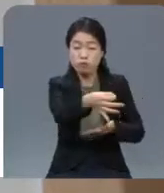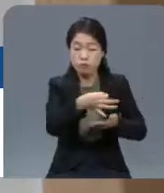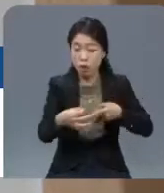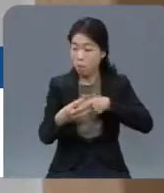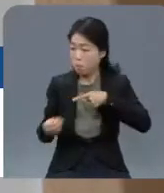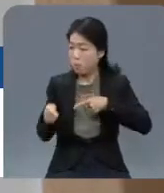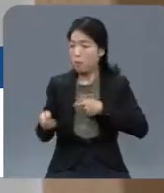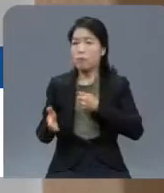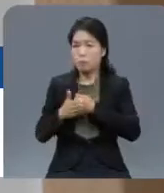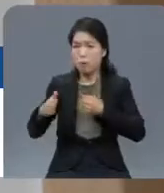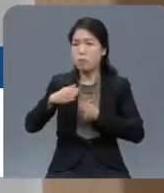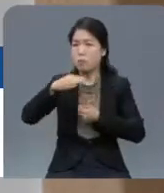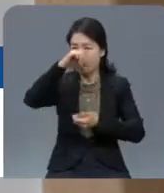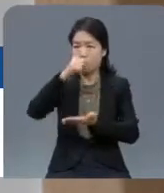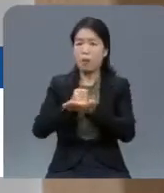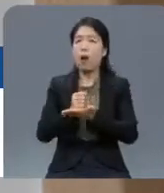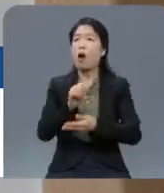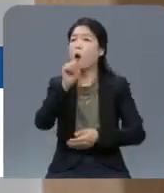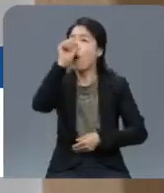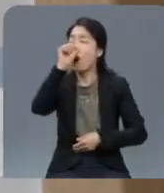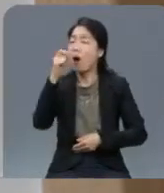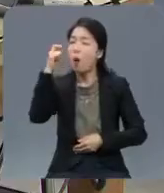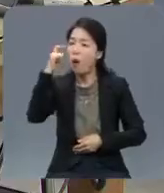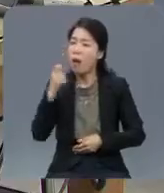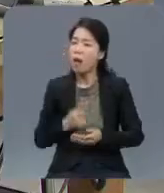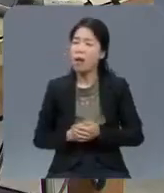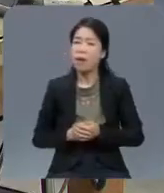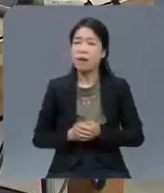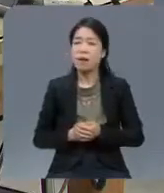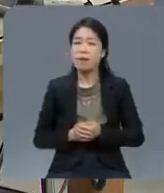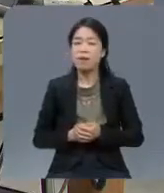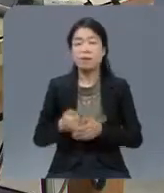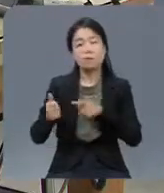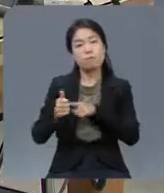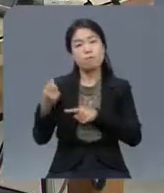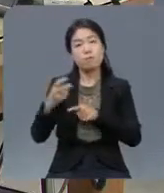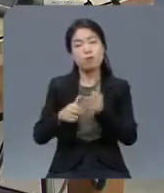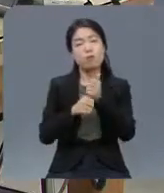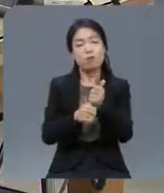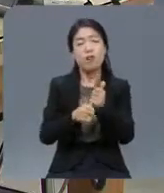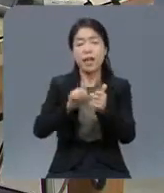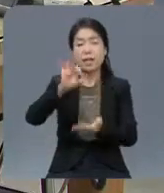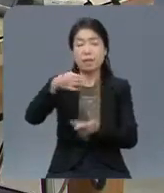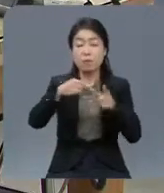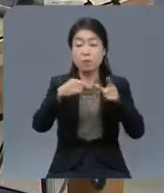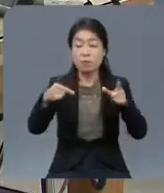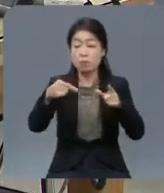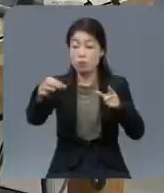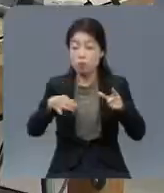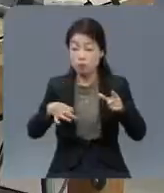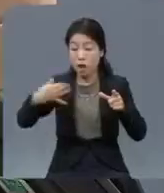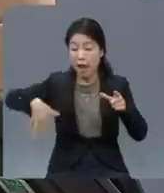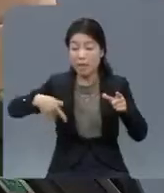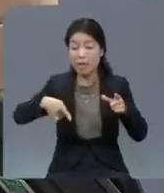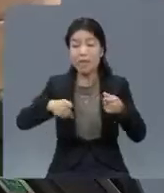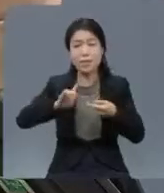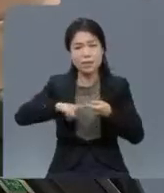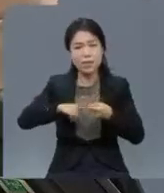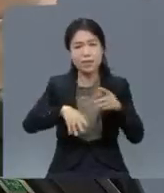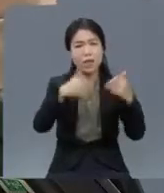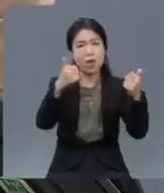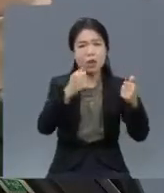각출돼서 나온 돈이기 때문이다. 차액이 어디로 갔느냐. A씨는 또 보좌관 급여 일부가 지급되지 않은 정황이